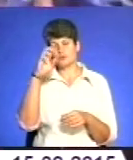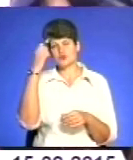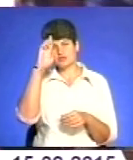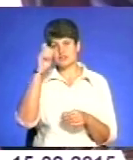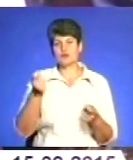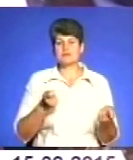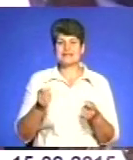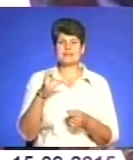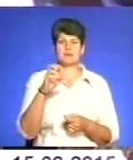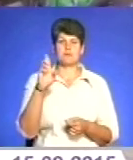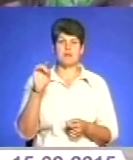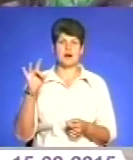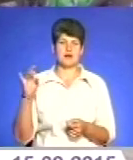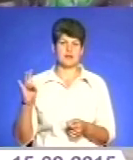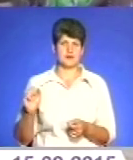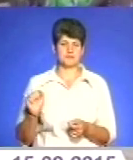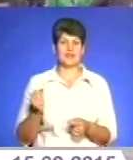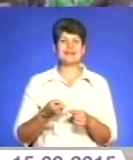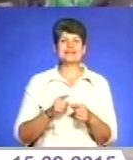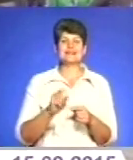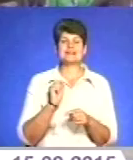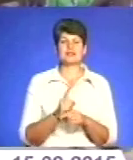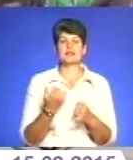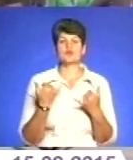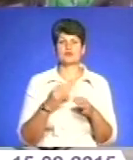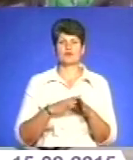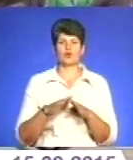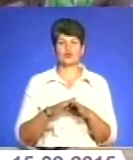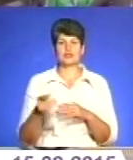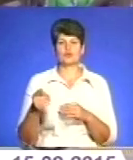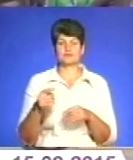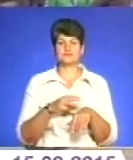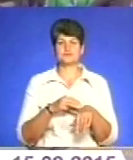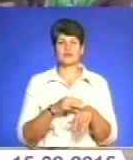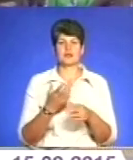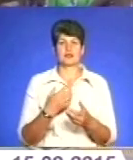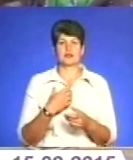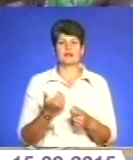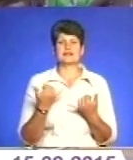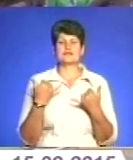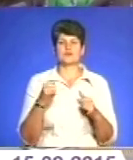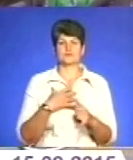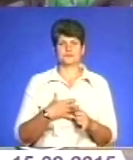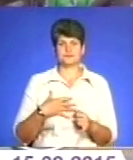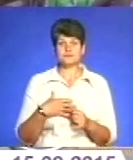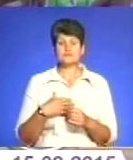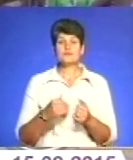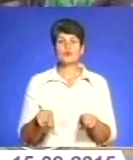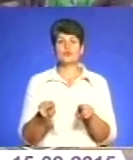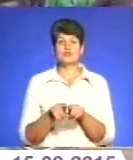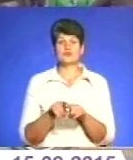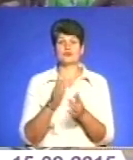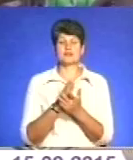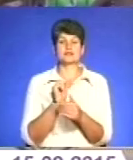Степан Барна. Ті завдання, які сьогодні виконують тернопільські правоохоронці, вони є надзвичайно важливі. Одночасно перед нами стоять